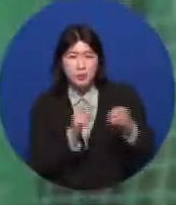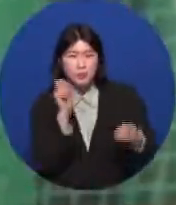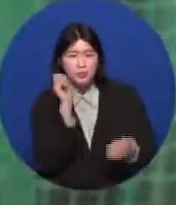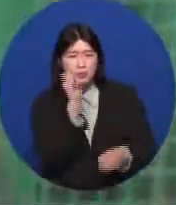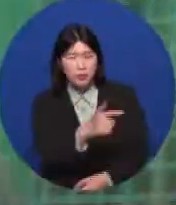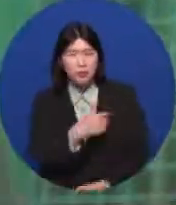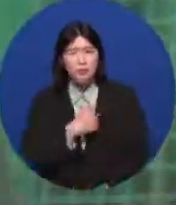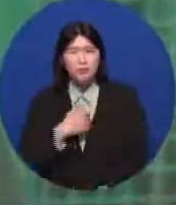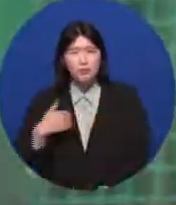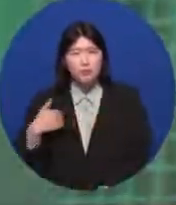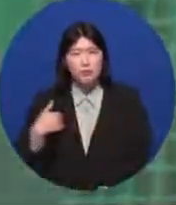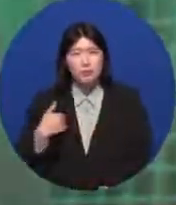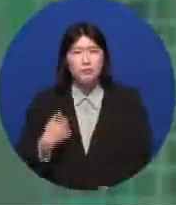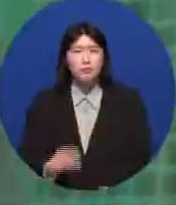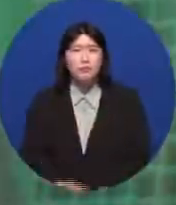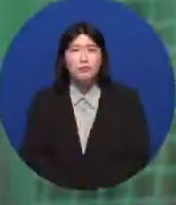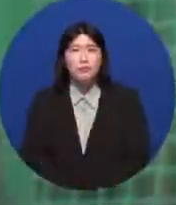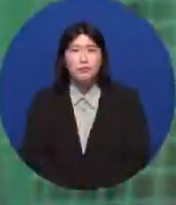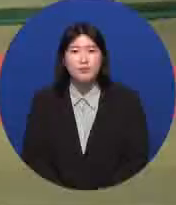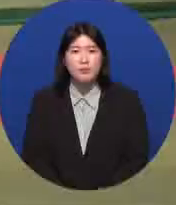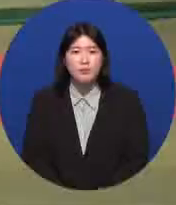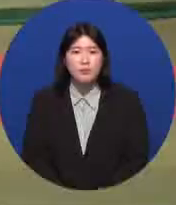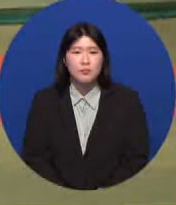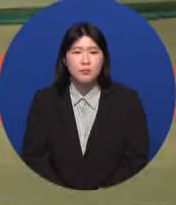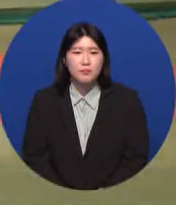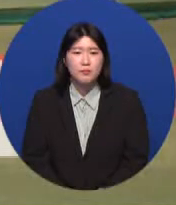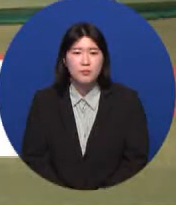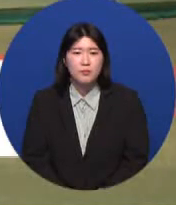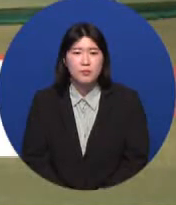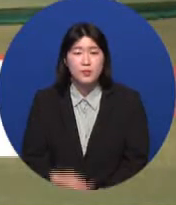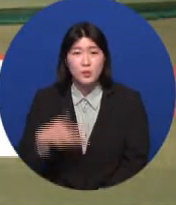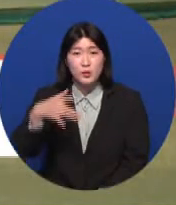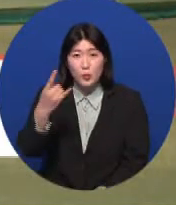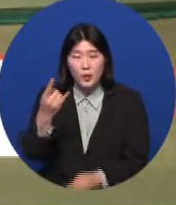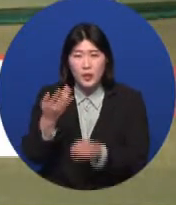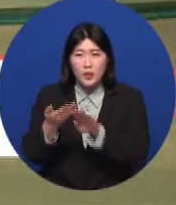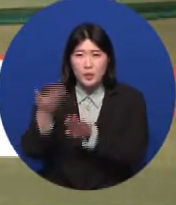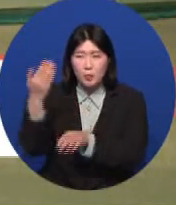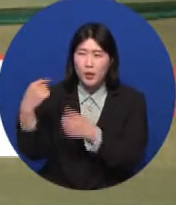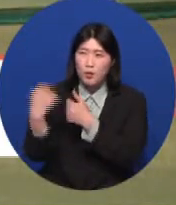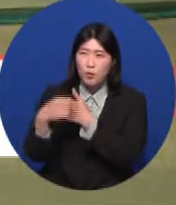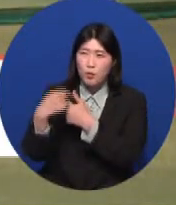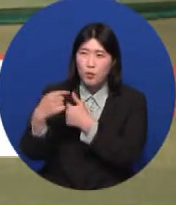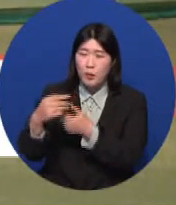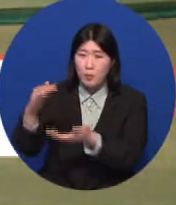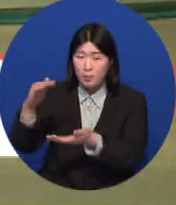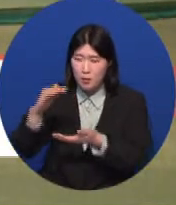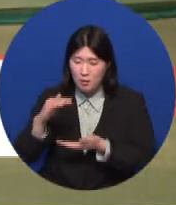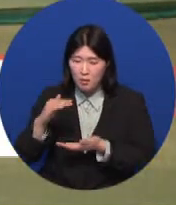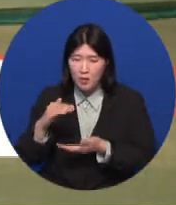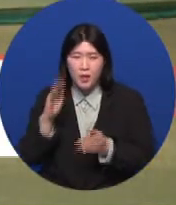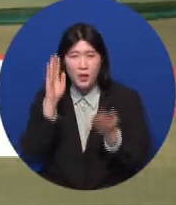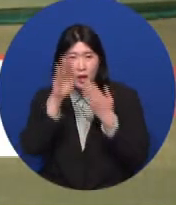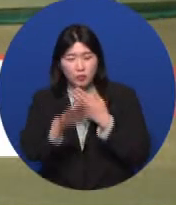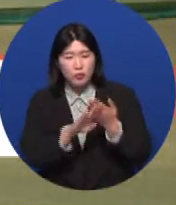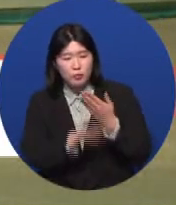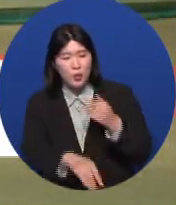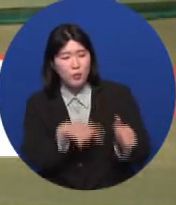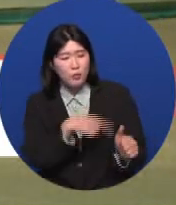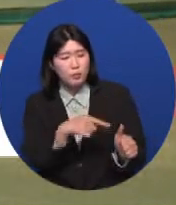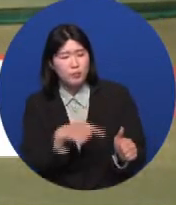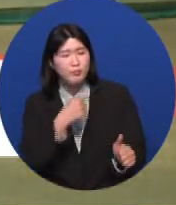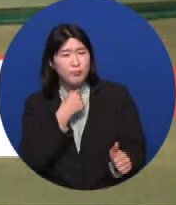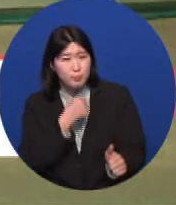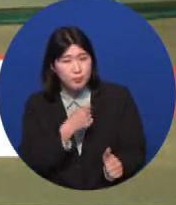장타를 갖췄다는 평가 입니다 준 손님이 어린 투수들이 끌어가는 모습을 보고서도 다중이 어린 투수들을 좀더